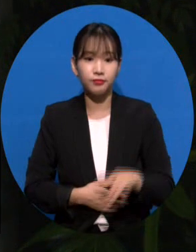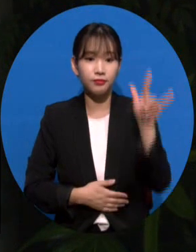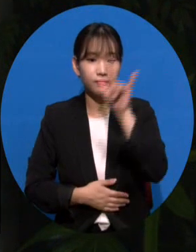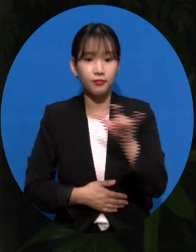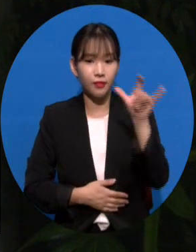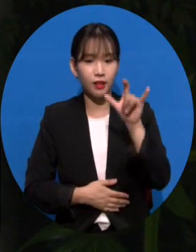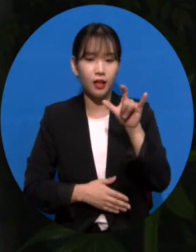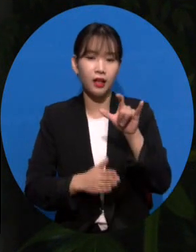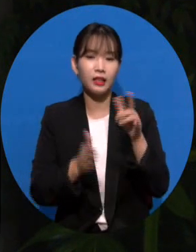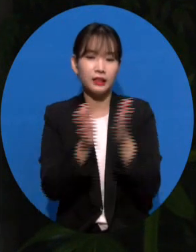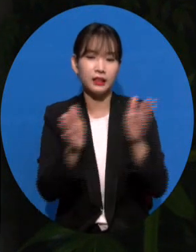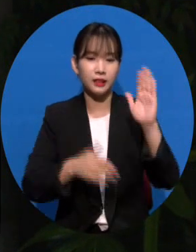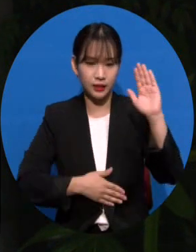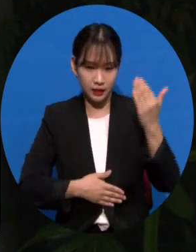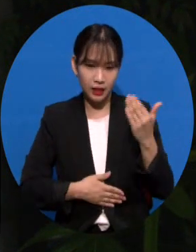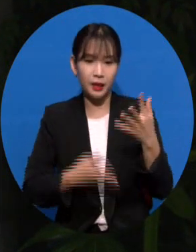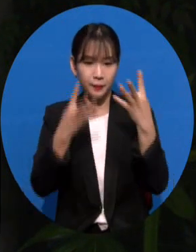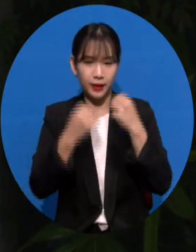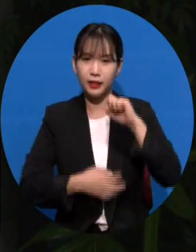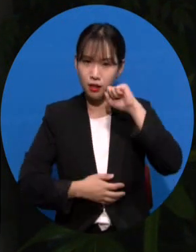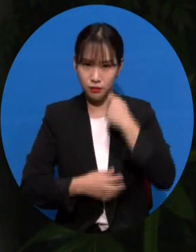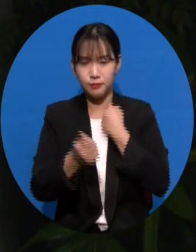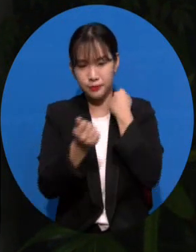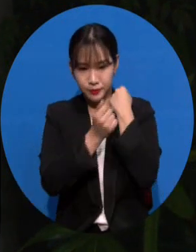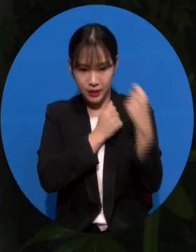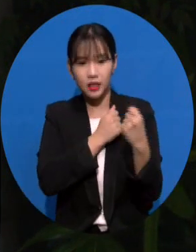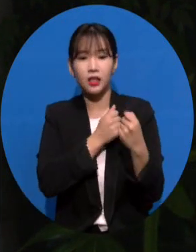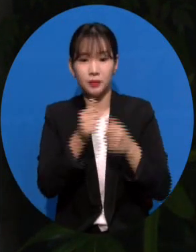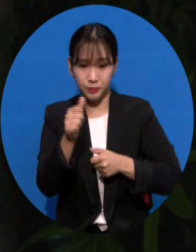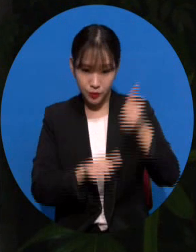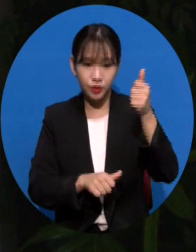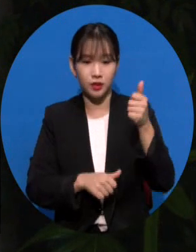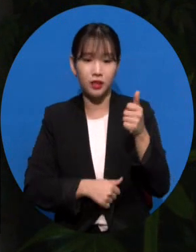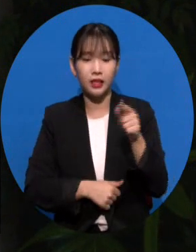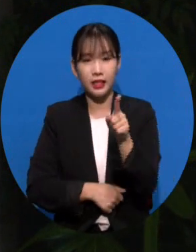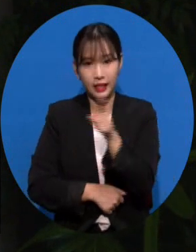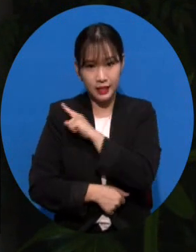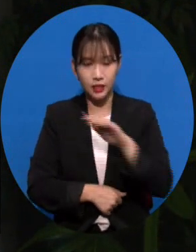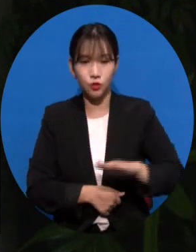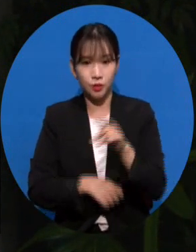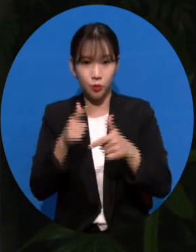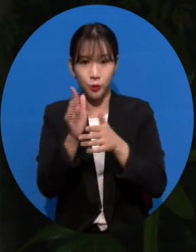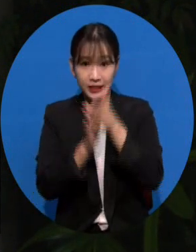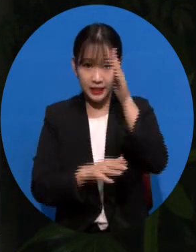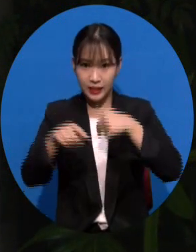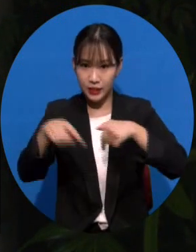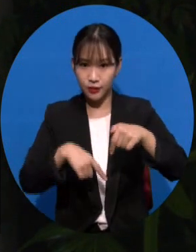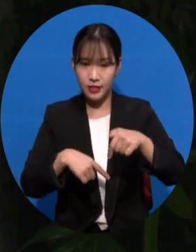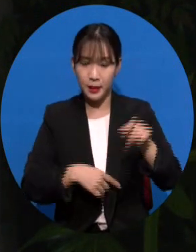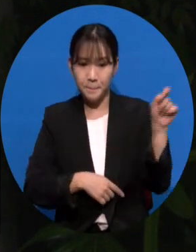코로나 전국을 맞이하면서 많은 어려움을 극복하면서도 어느 때보다도 우리 목포 시정이